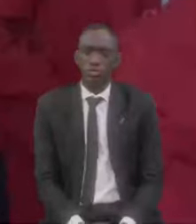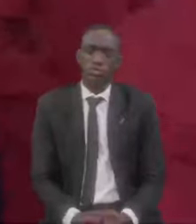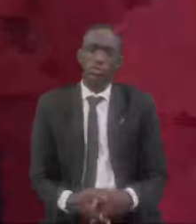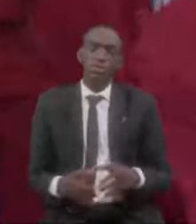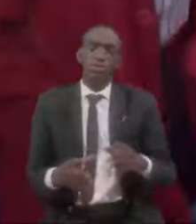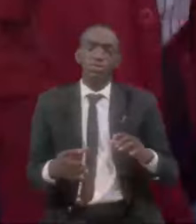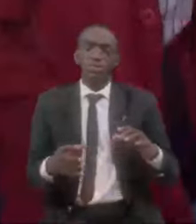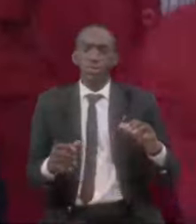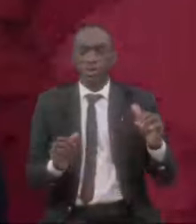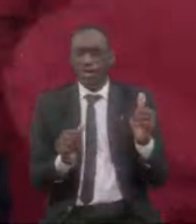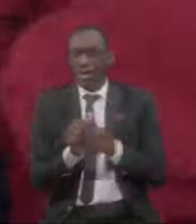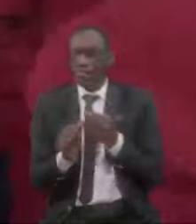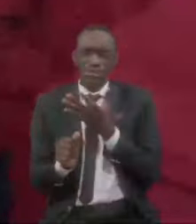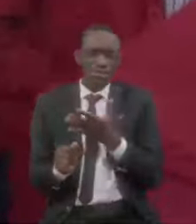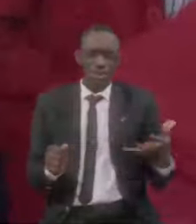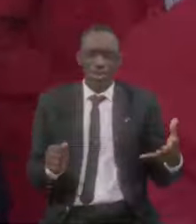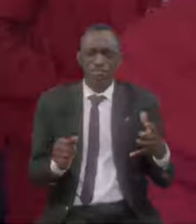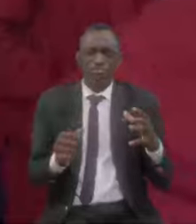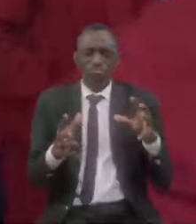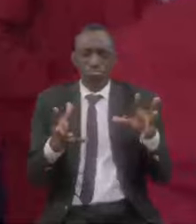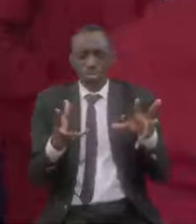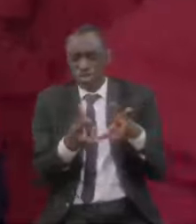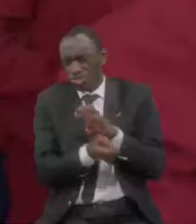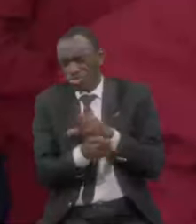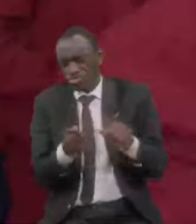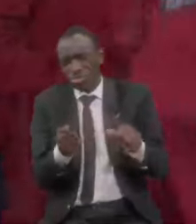tout ce qui peut ruiner.